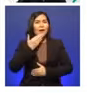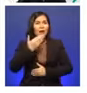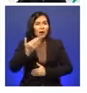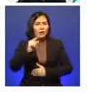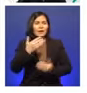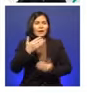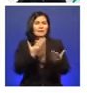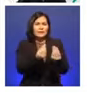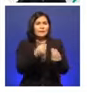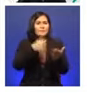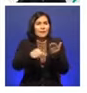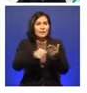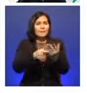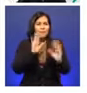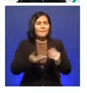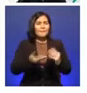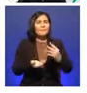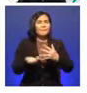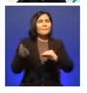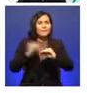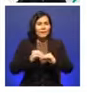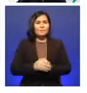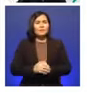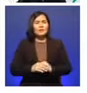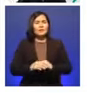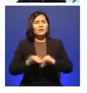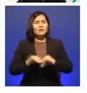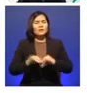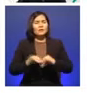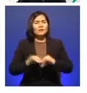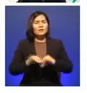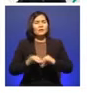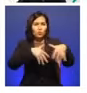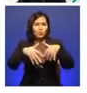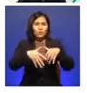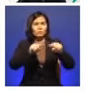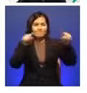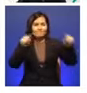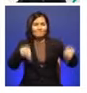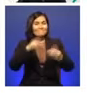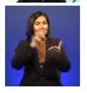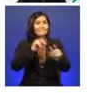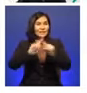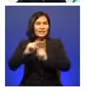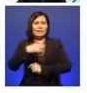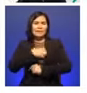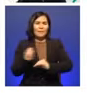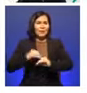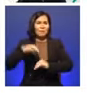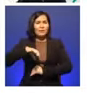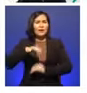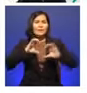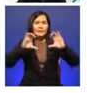ามีเรื่องธนาคารที่ดินโฉนดชุมชนการปฏิรูปที่ดินต่างๆซึ่งก็มีหน่วยงานนะครับที่ของภาครัฐที่ดูแล